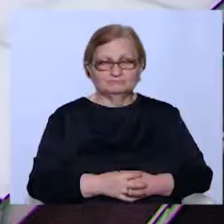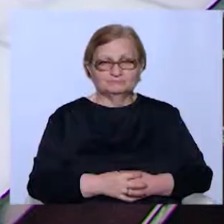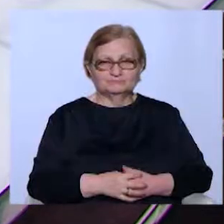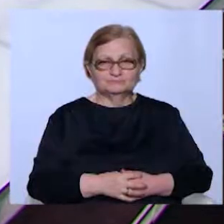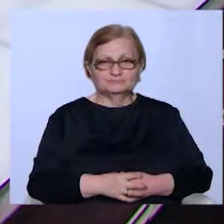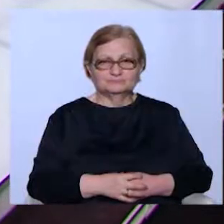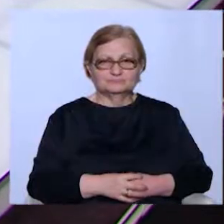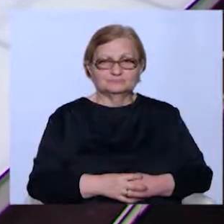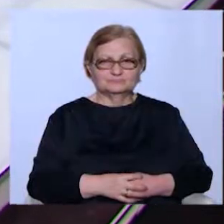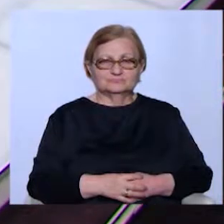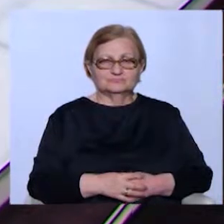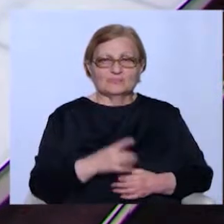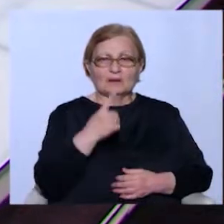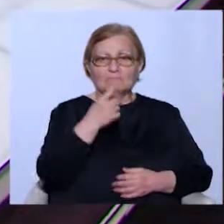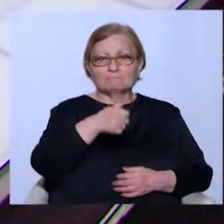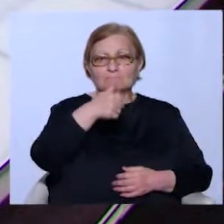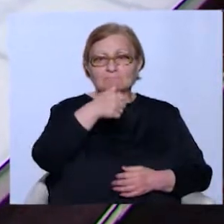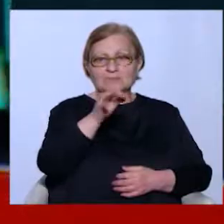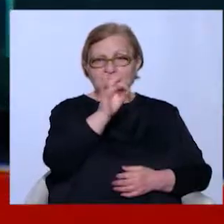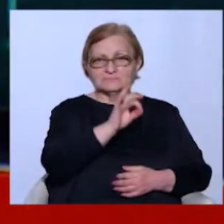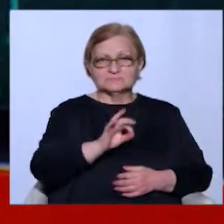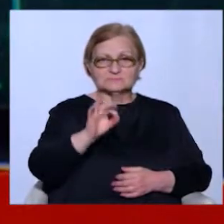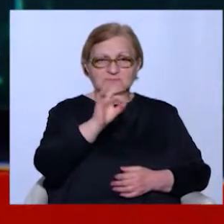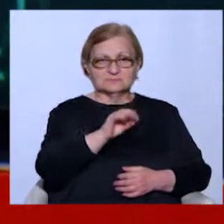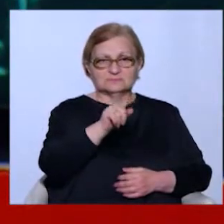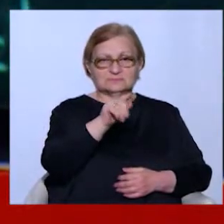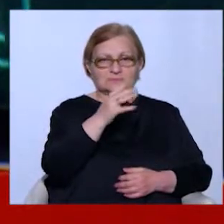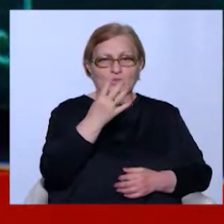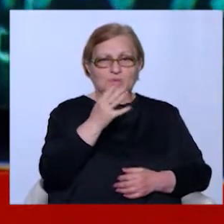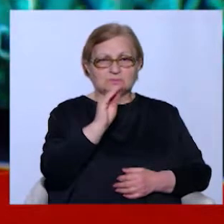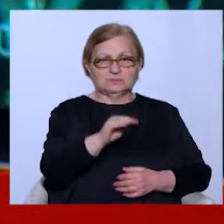კარგით. პირველ წრეში როგორც შევთანხმდით წერთ ოთხს.